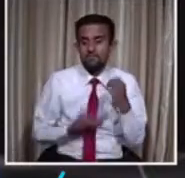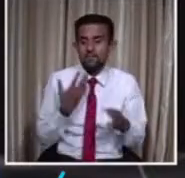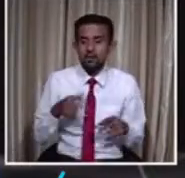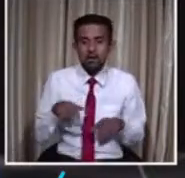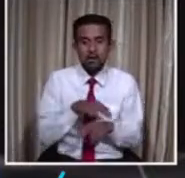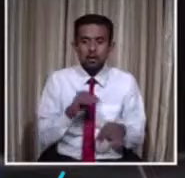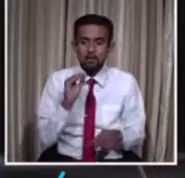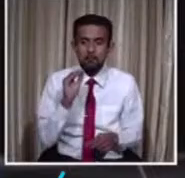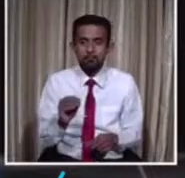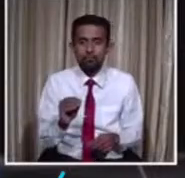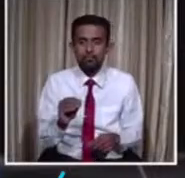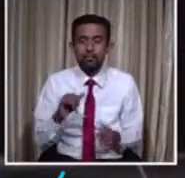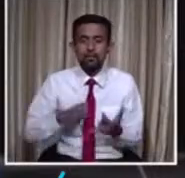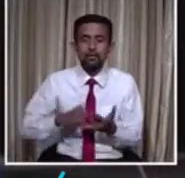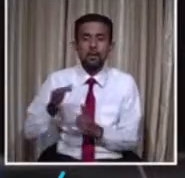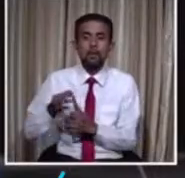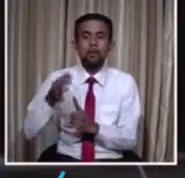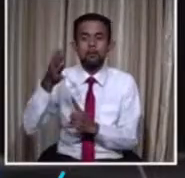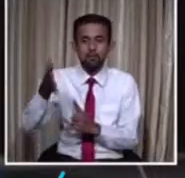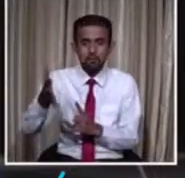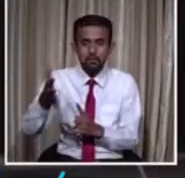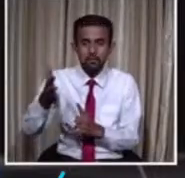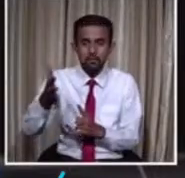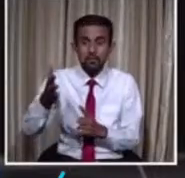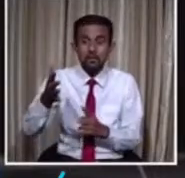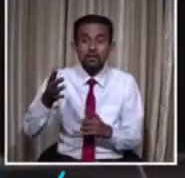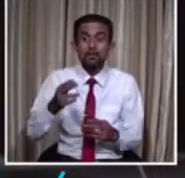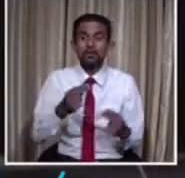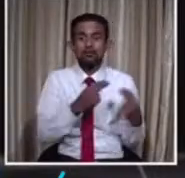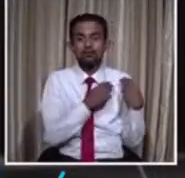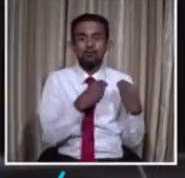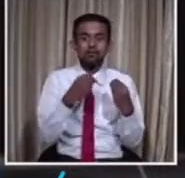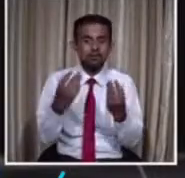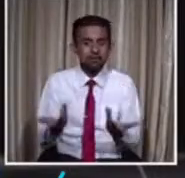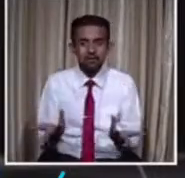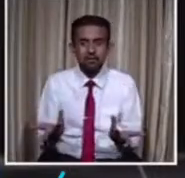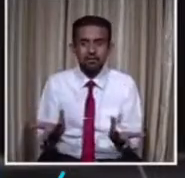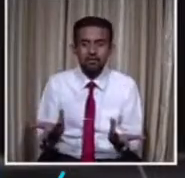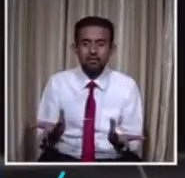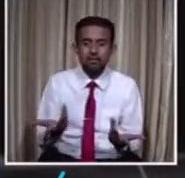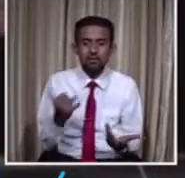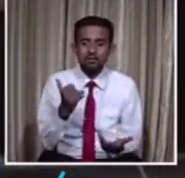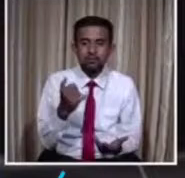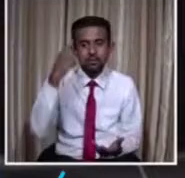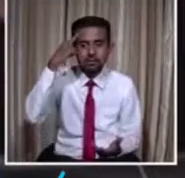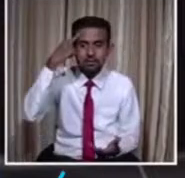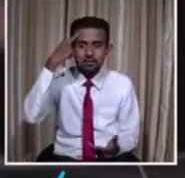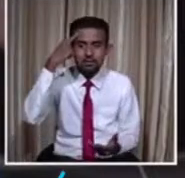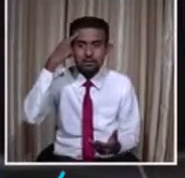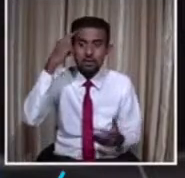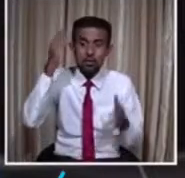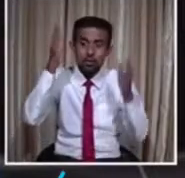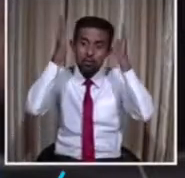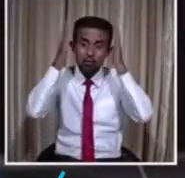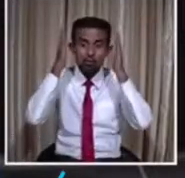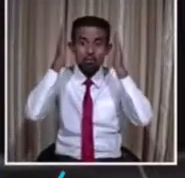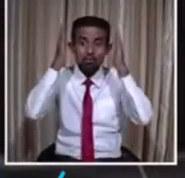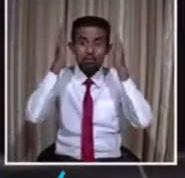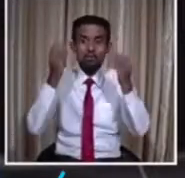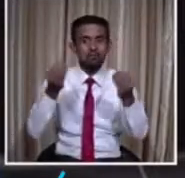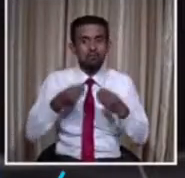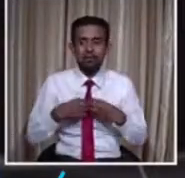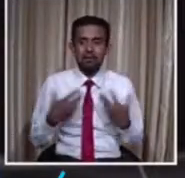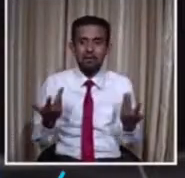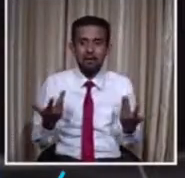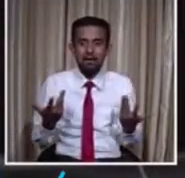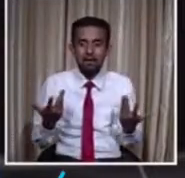hasilulun. Sajid Premadas mahatya itu atau tuhne bete je, ne? Tambah lagi tangin orang yang golong golu atau tuhne bete je le bete ni, ne?